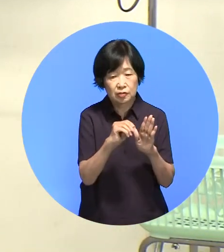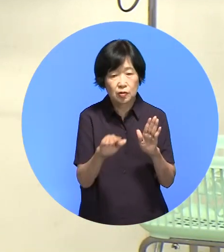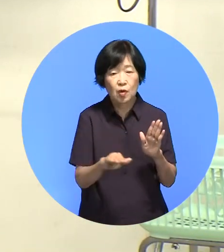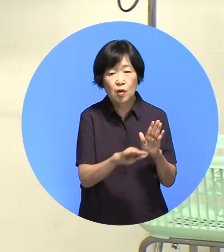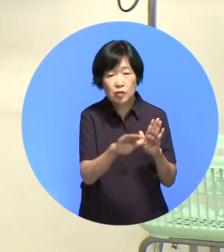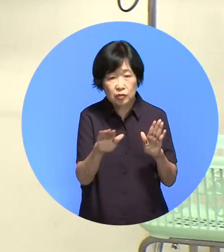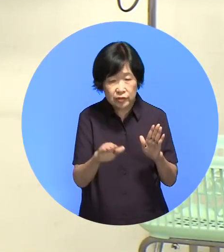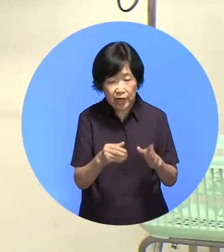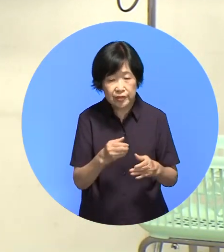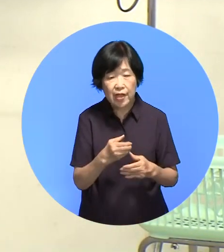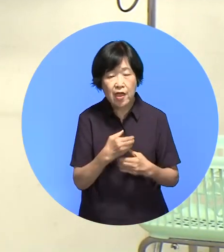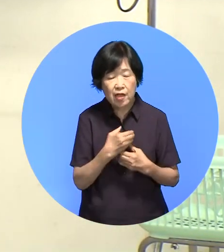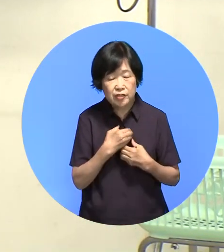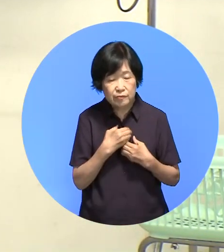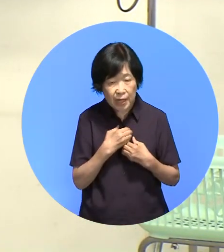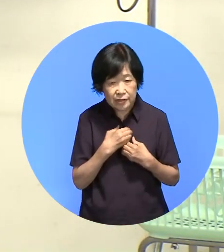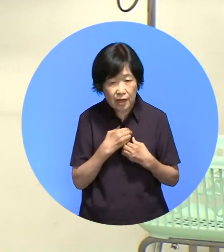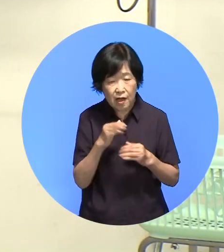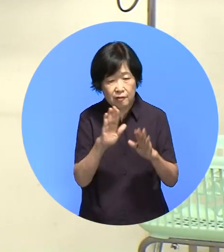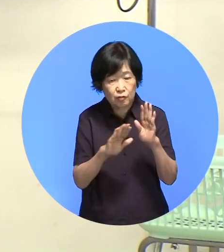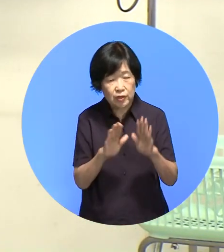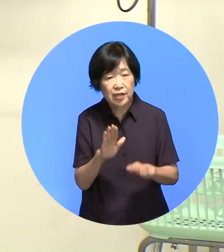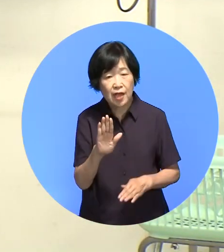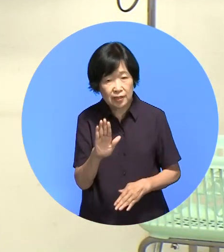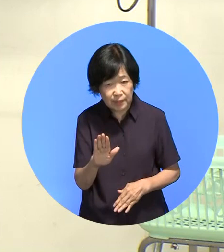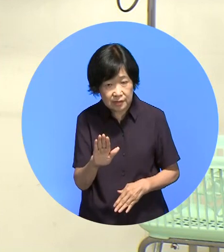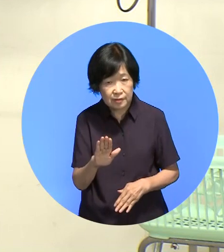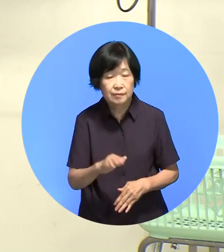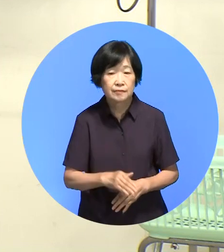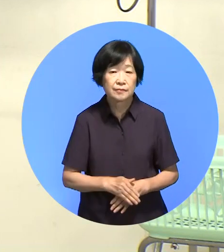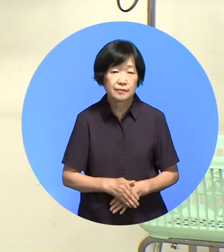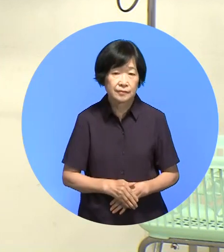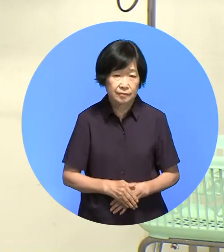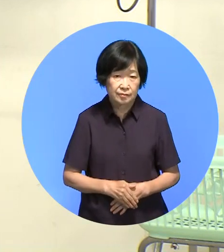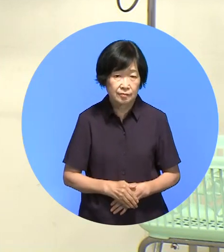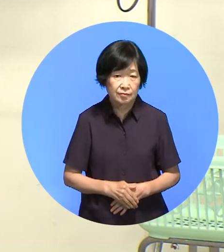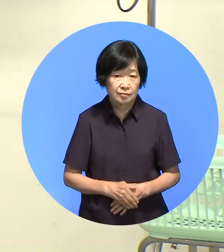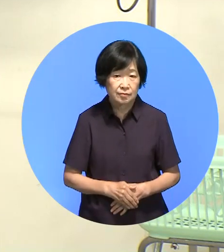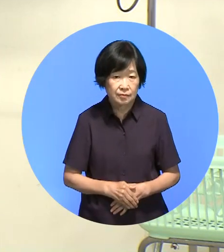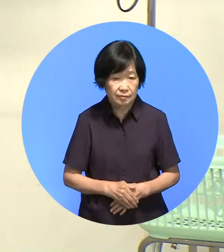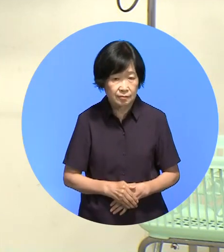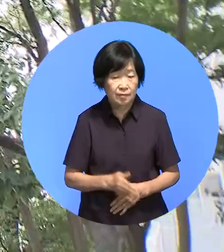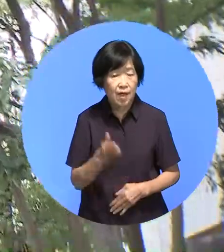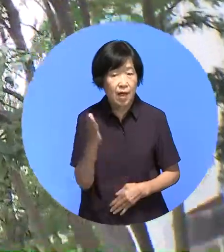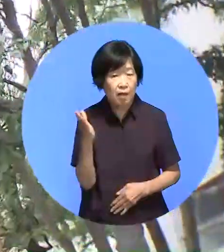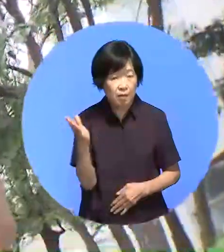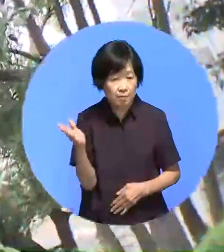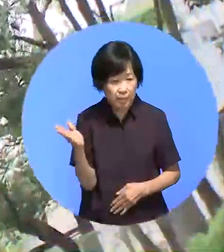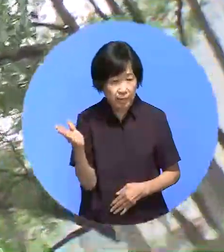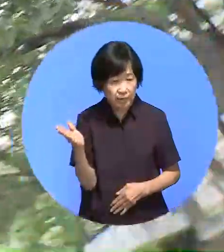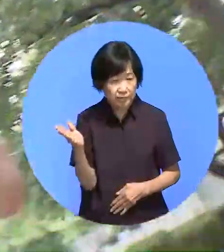で次のような症状が出たら熱中症にかかっている危険があります。まずはめまいや立ちくら